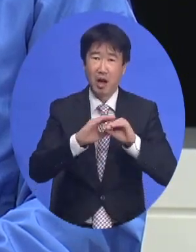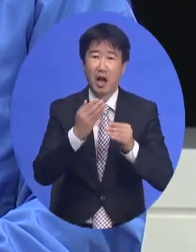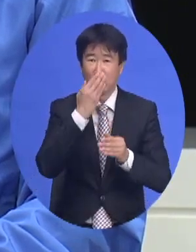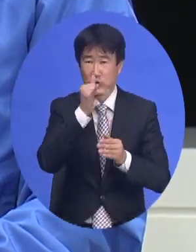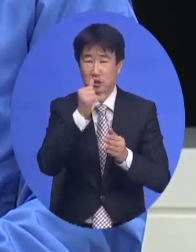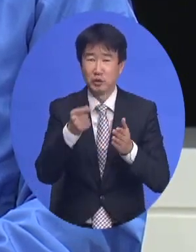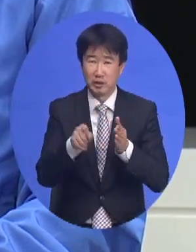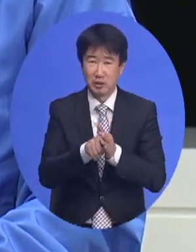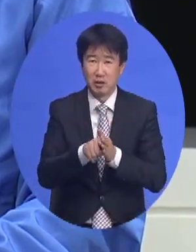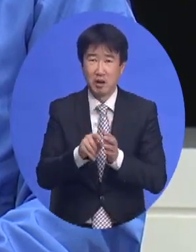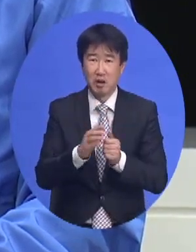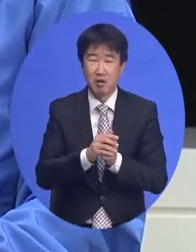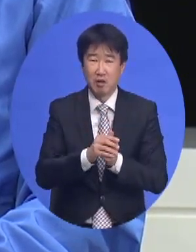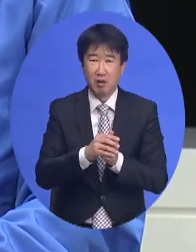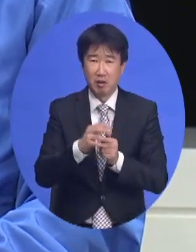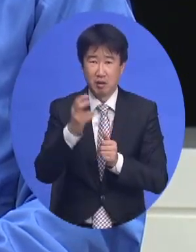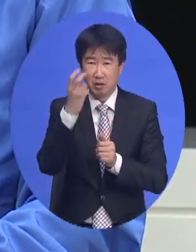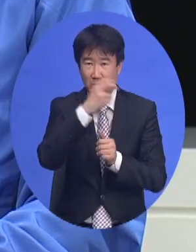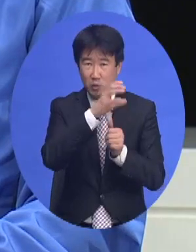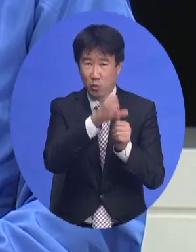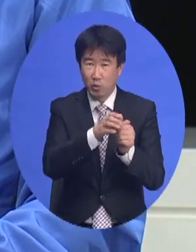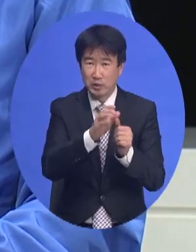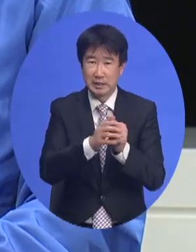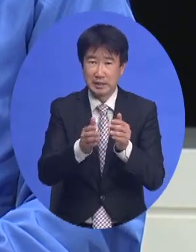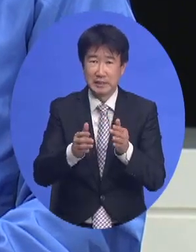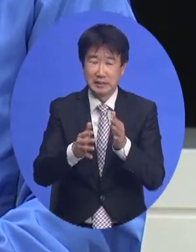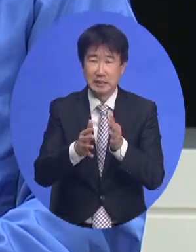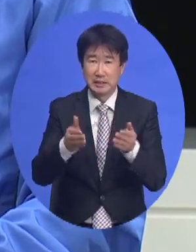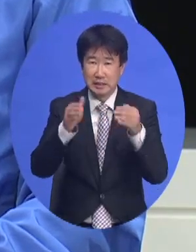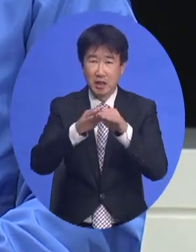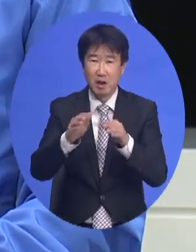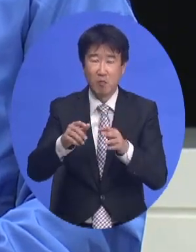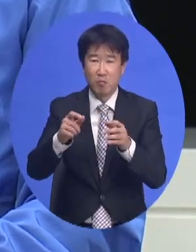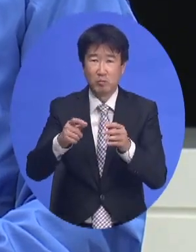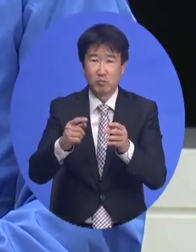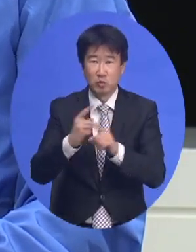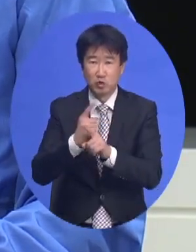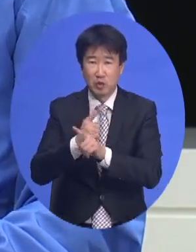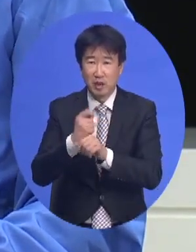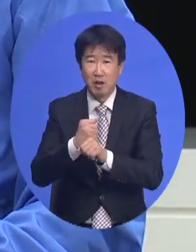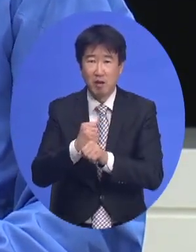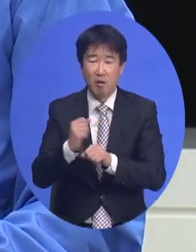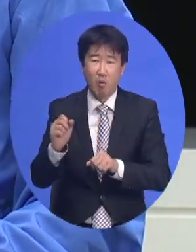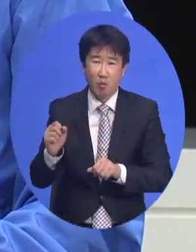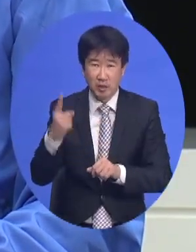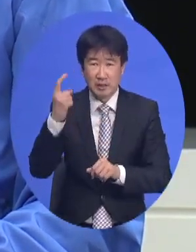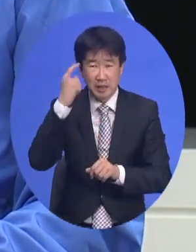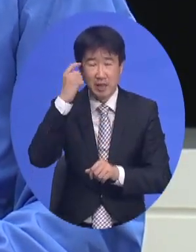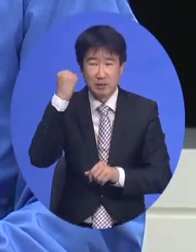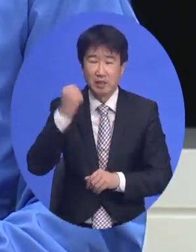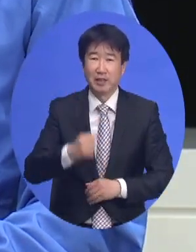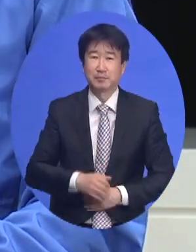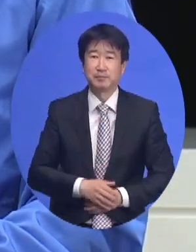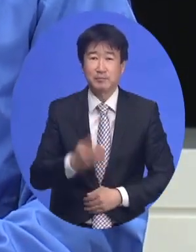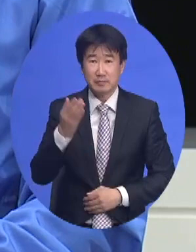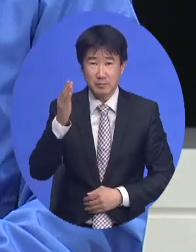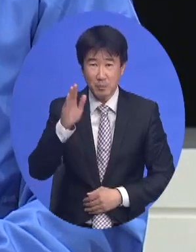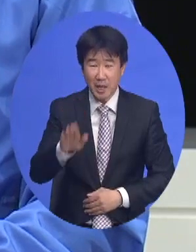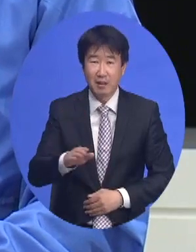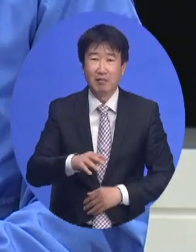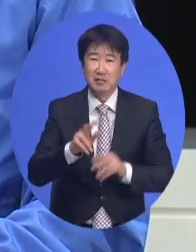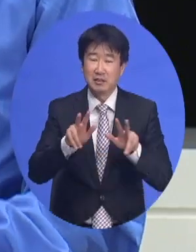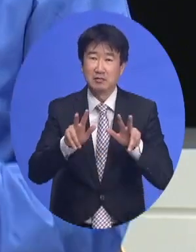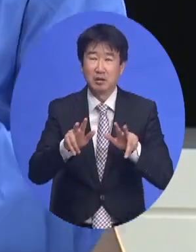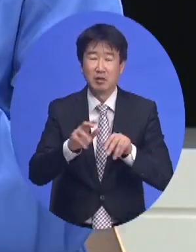있도록 용역도 하고 시설도 보완하고 그렇게 하는 큰 원동력이라고 생각합니다. 그런데 지금